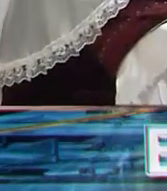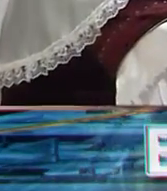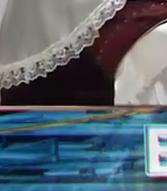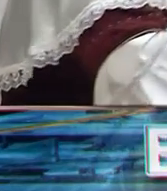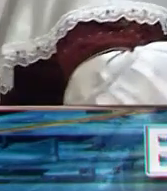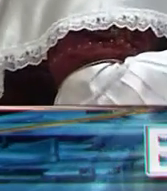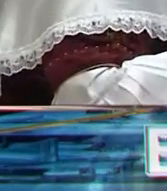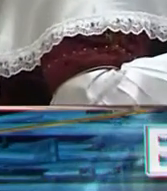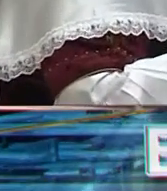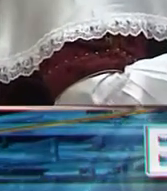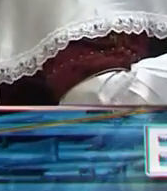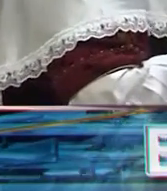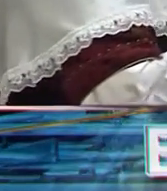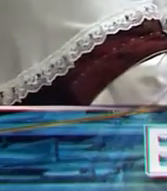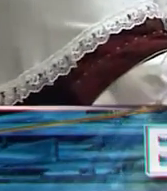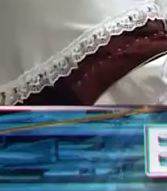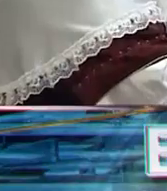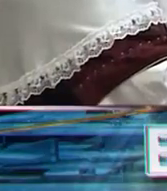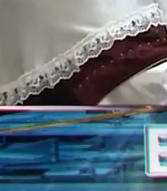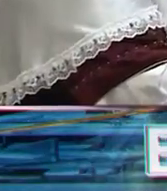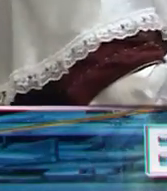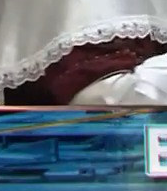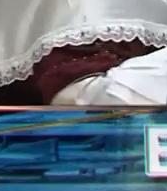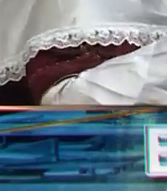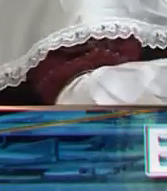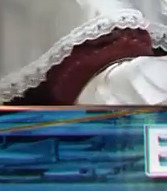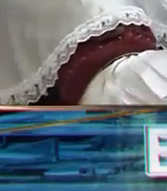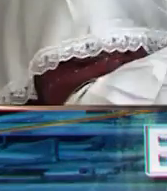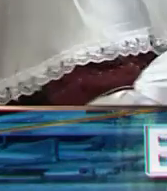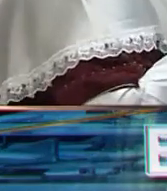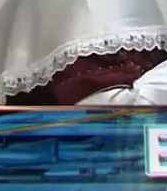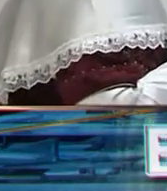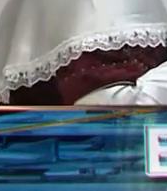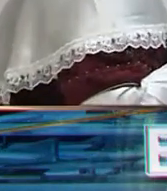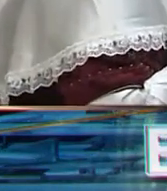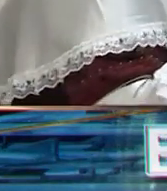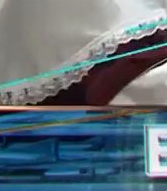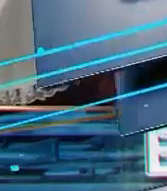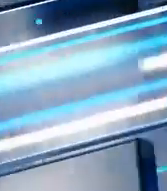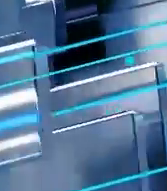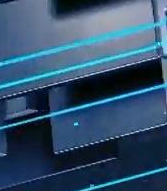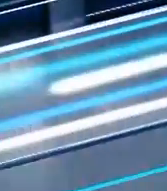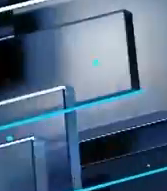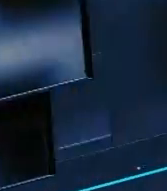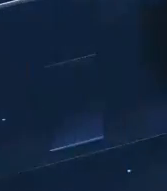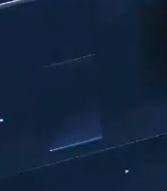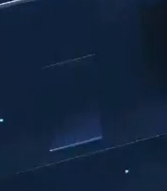шақты бетпердені таратып тастадық. Енді міне бүгін 100 шақты тігіп жатырмыз.